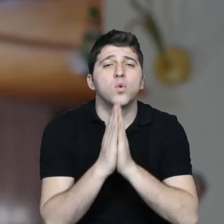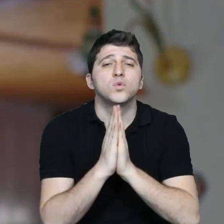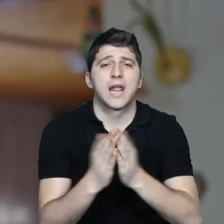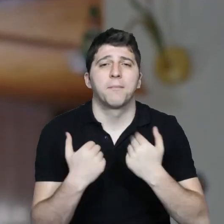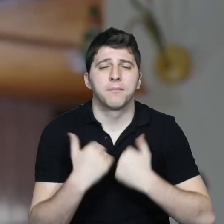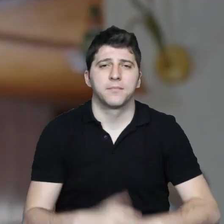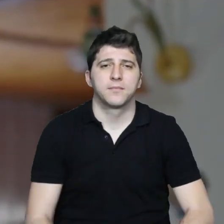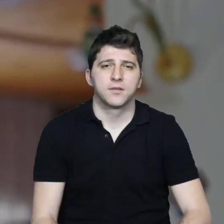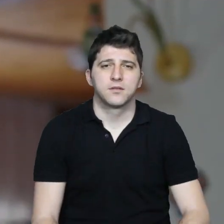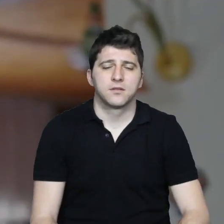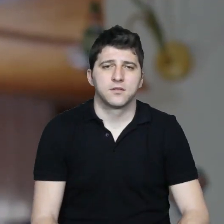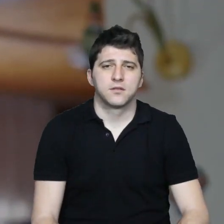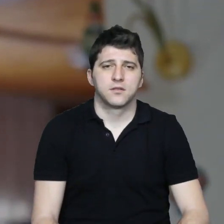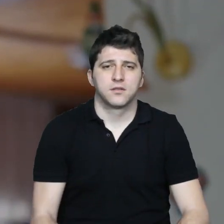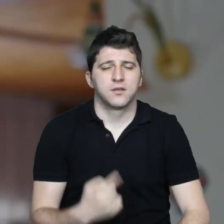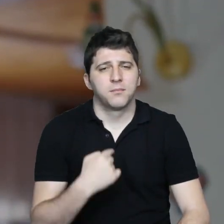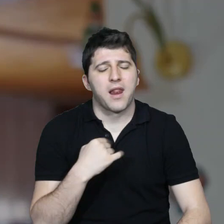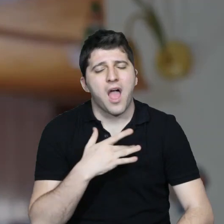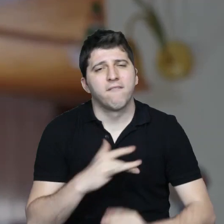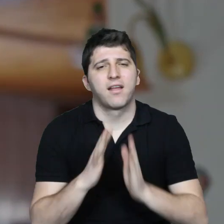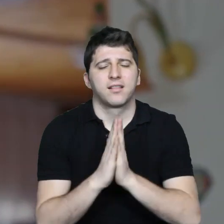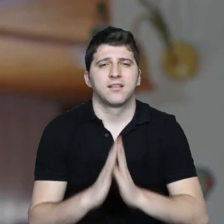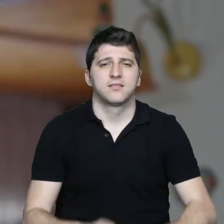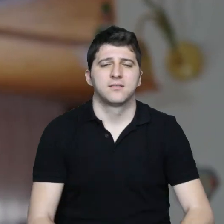dilerim. Beni affet.